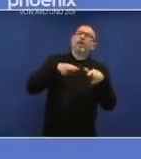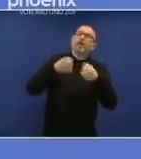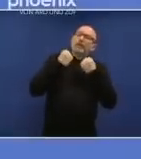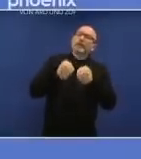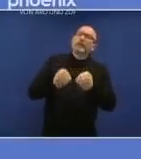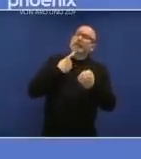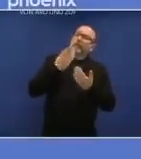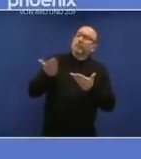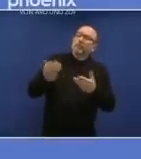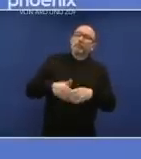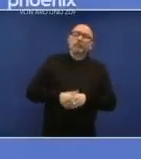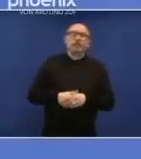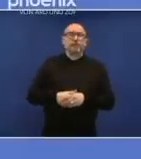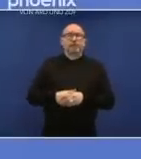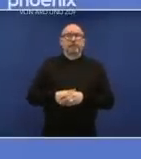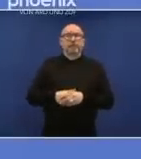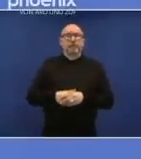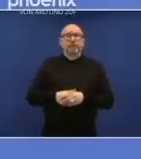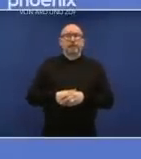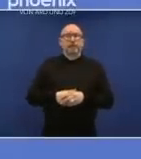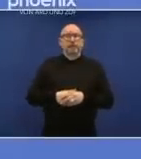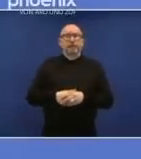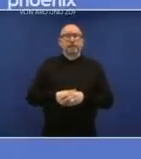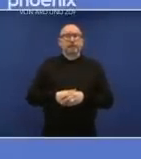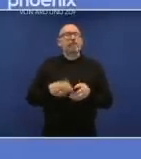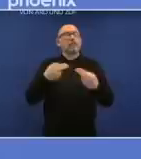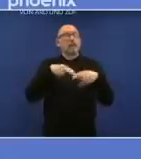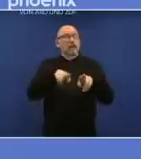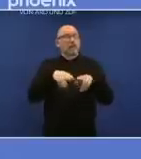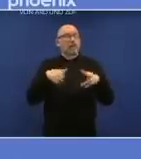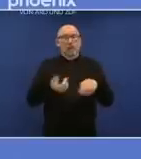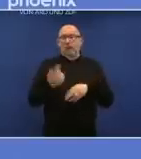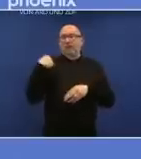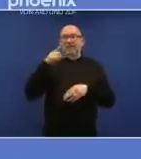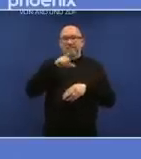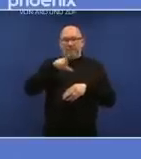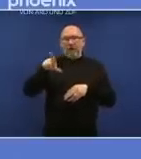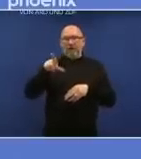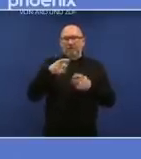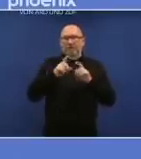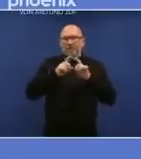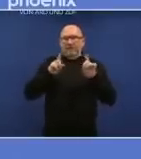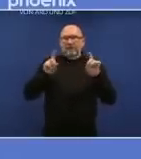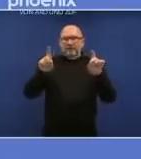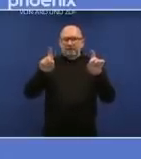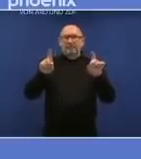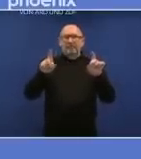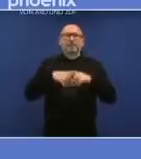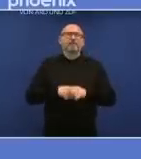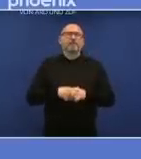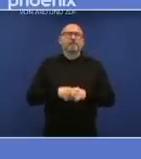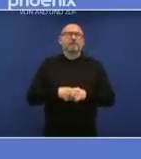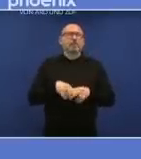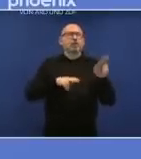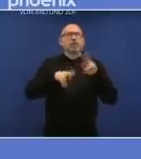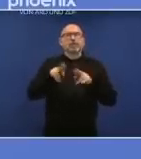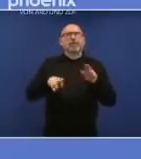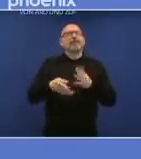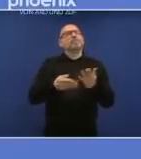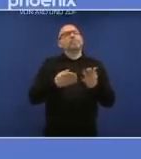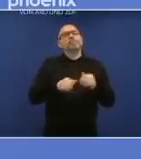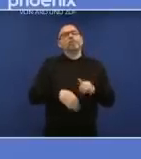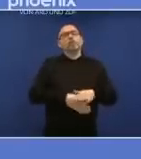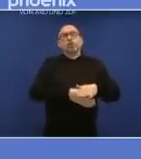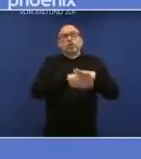zusichern kann? Vielen Dank. Wir haben hier gerade auch in der letzten Woche aus gegebenem Anlass wieder über die verschiedenen Formen der Unterstützung,